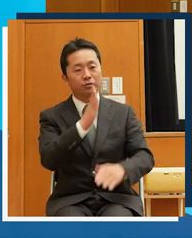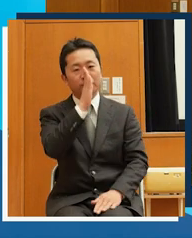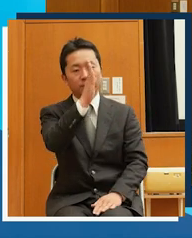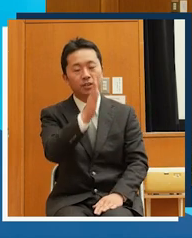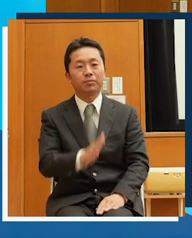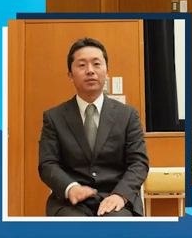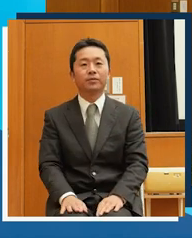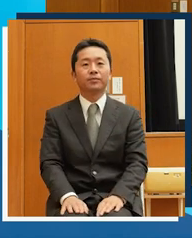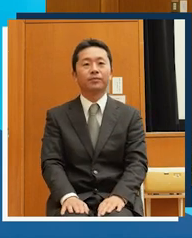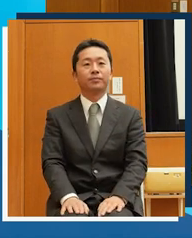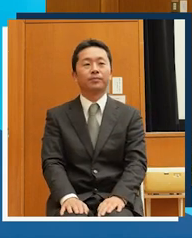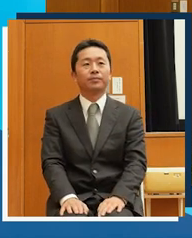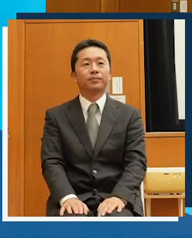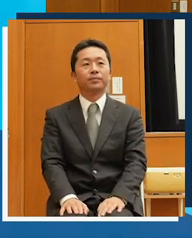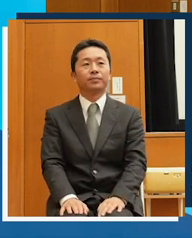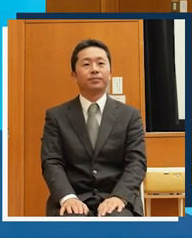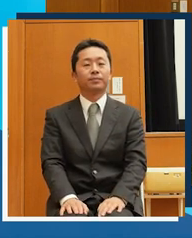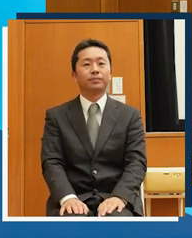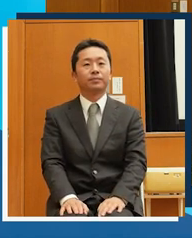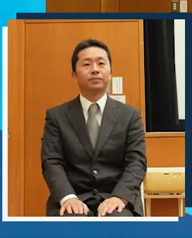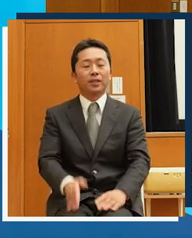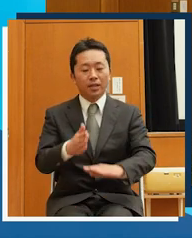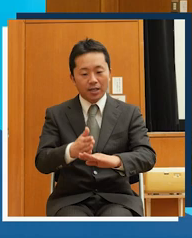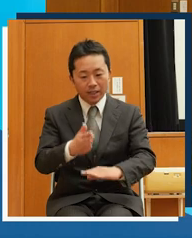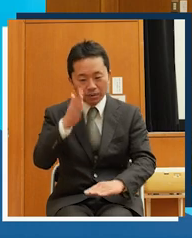お願いいたしますありがとうございまし